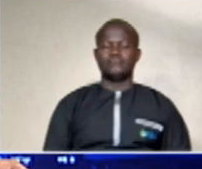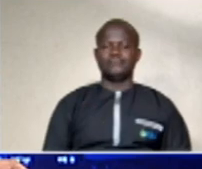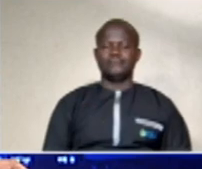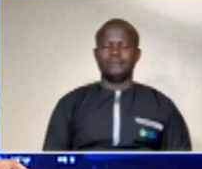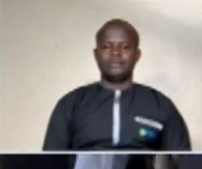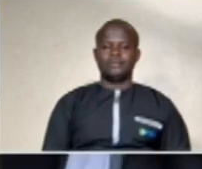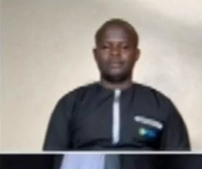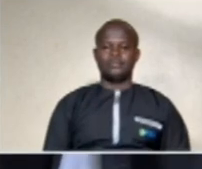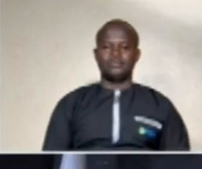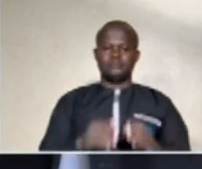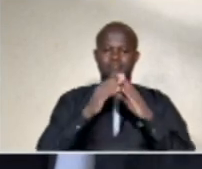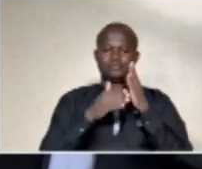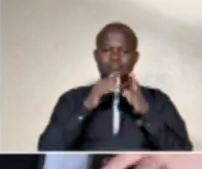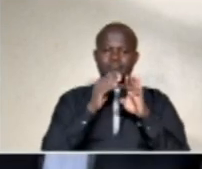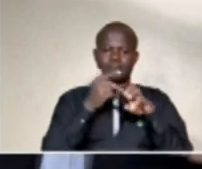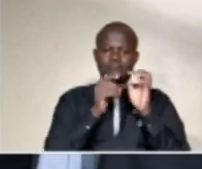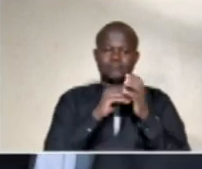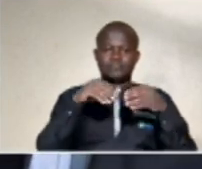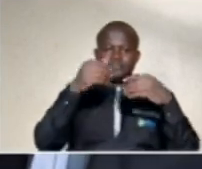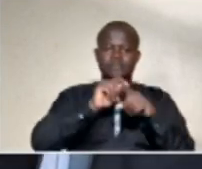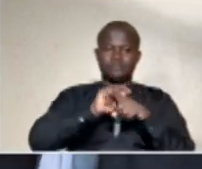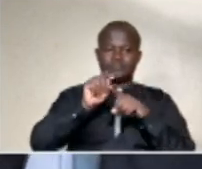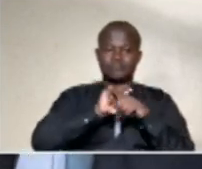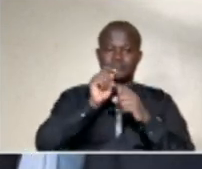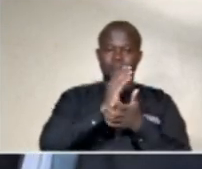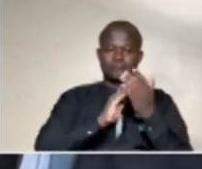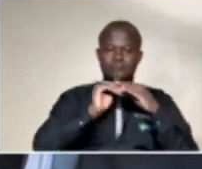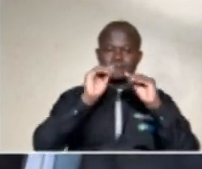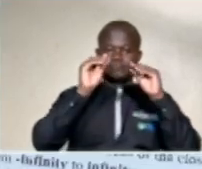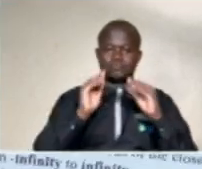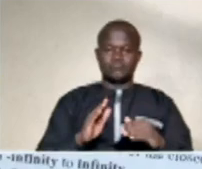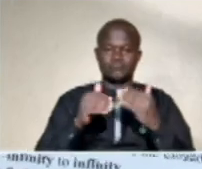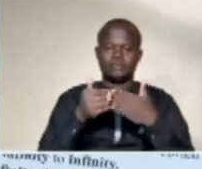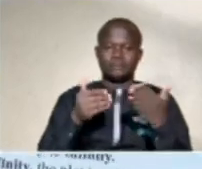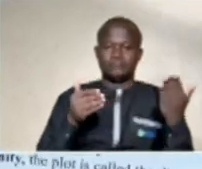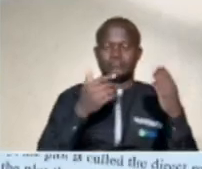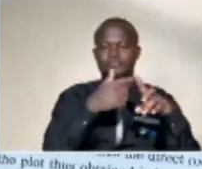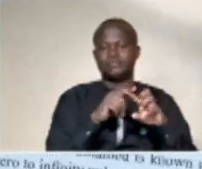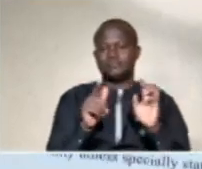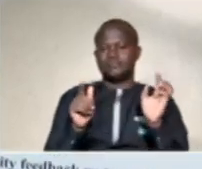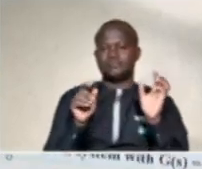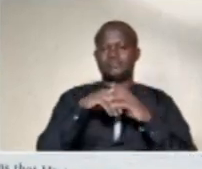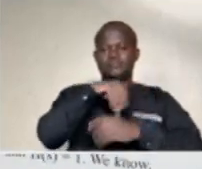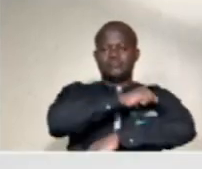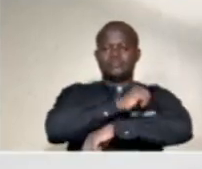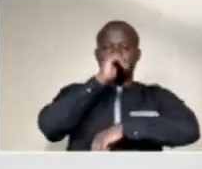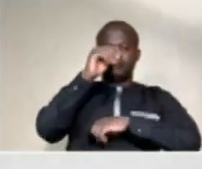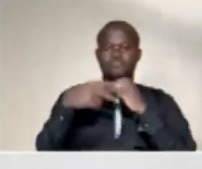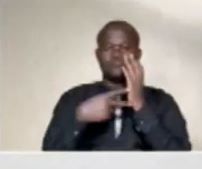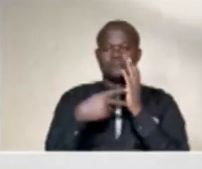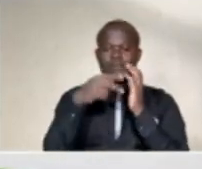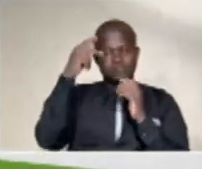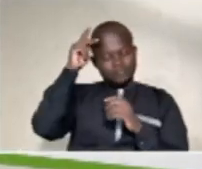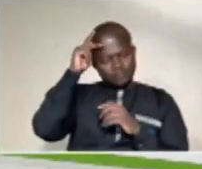Dorothy. Ni inyubako yubatswe ari nako hatanga amahugurwa kuri bamwe mu barimu bigisha amasomo atandukanye mu mashuri makuru y'imyuga